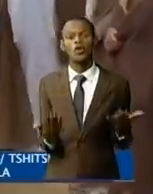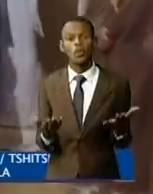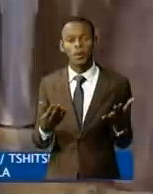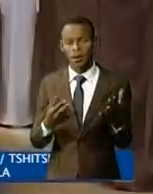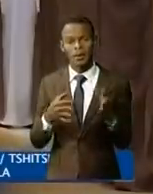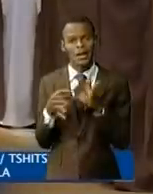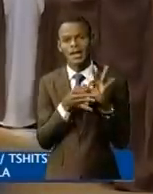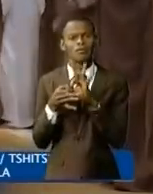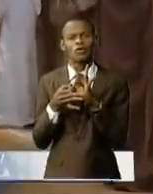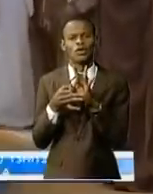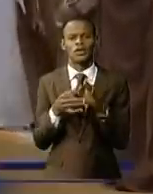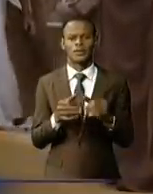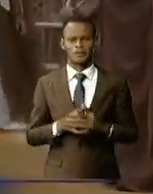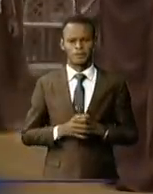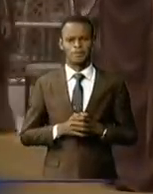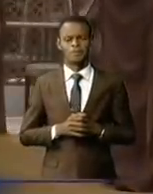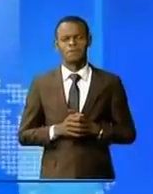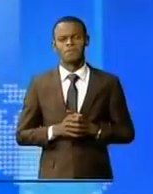les Émirats Arabes Unis.